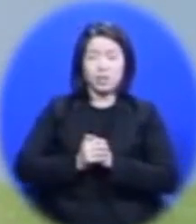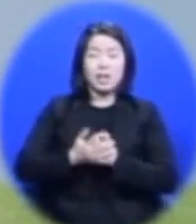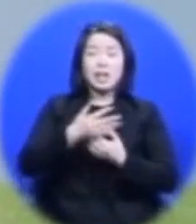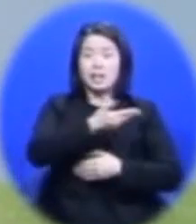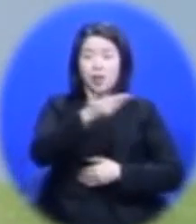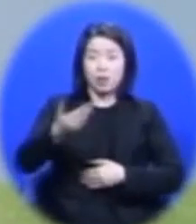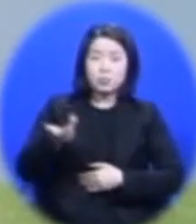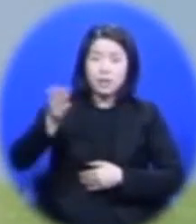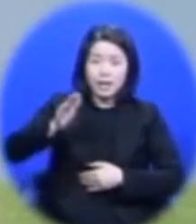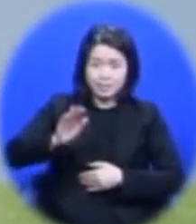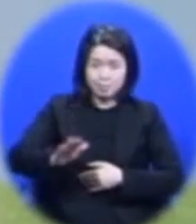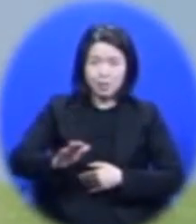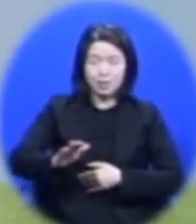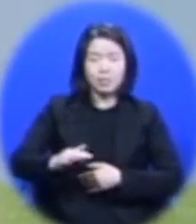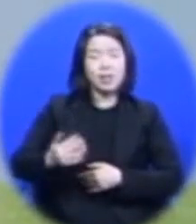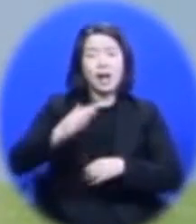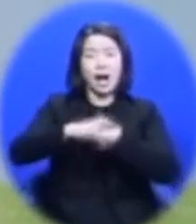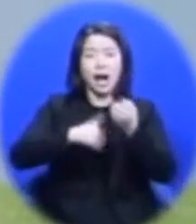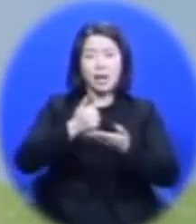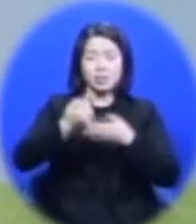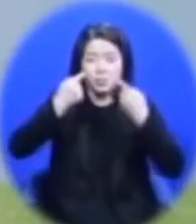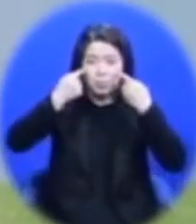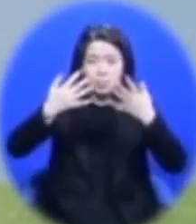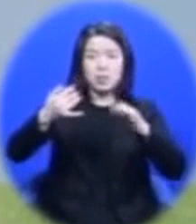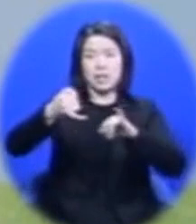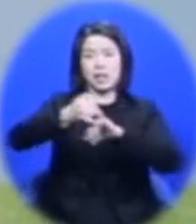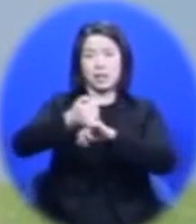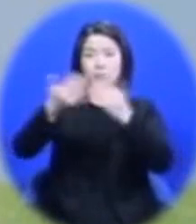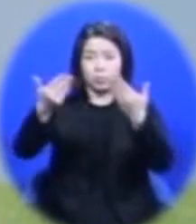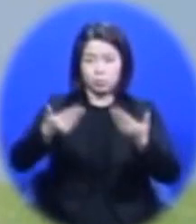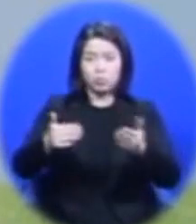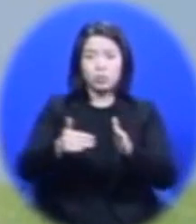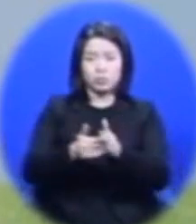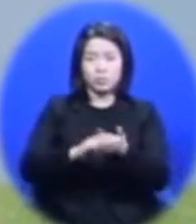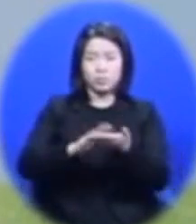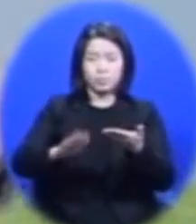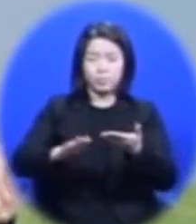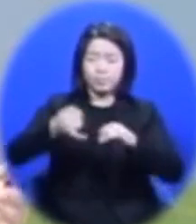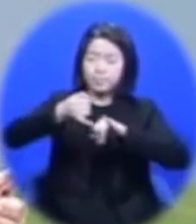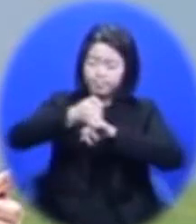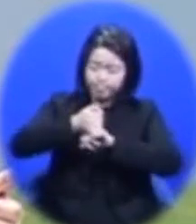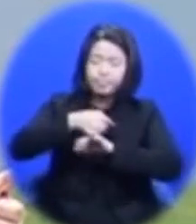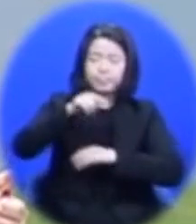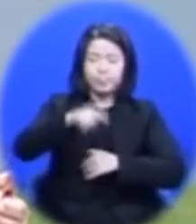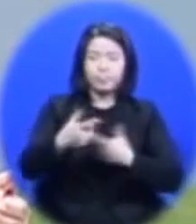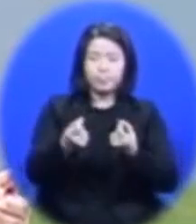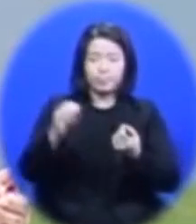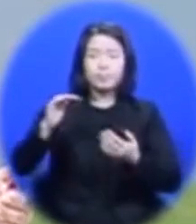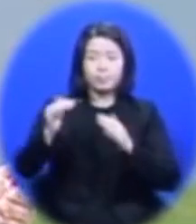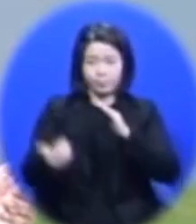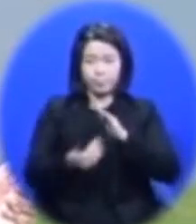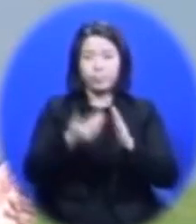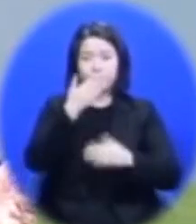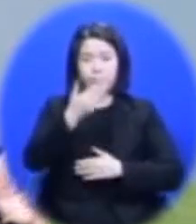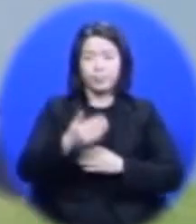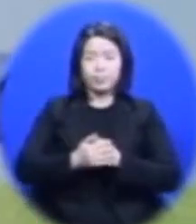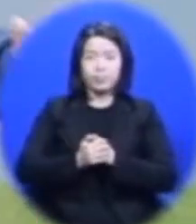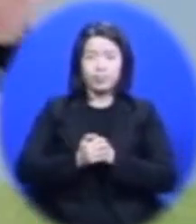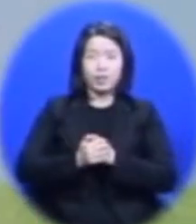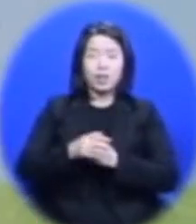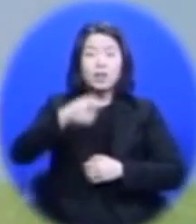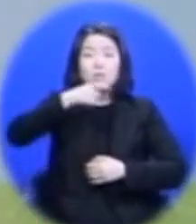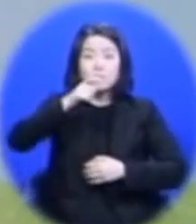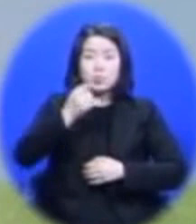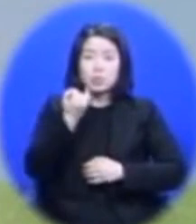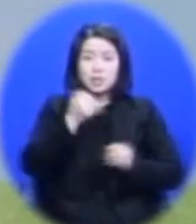여러분, 그러나 하나님은 분명히 약속하셨습니다. 반드시 그렇게 될 것이라는 겁니다. 물이